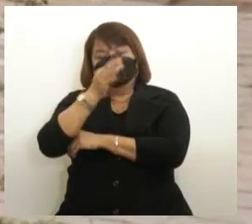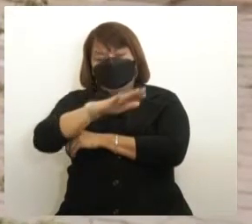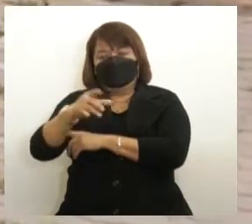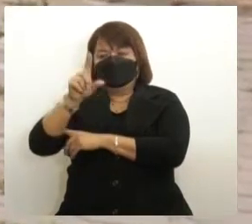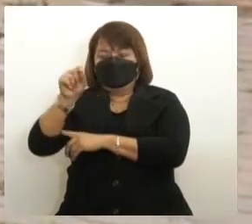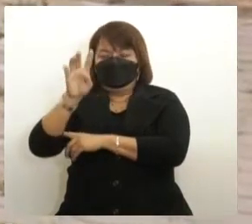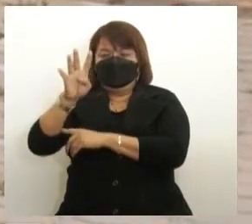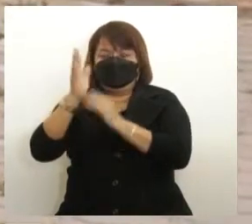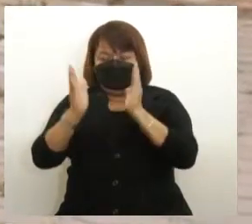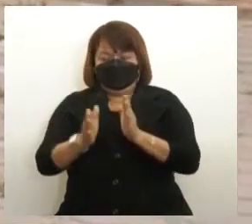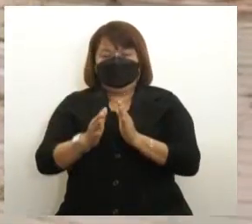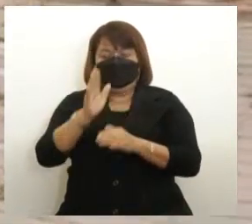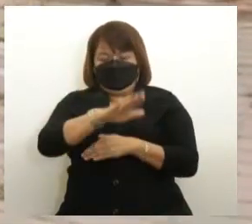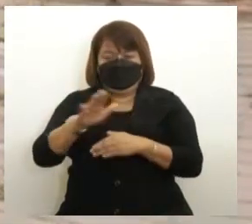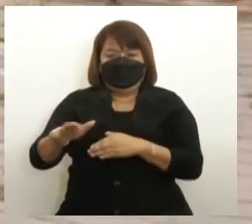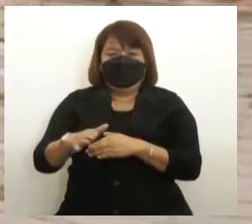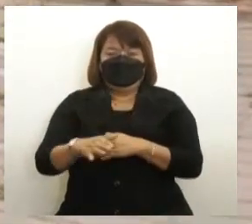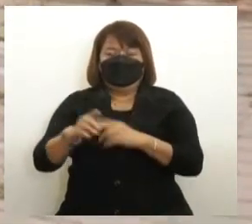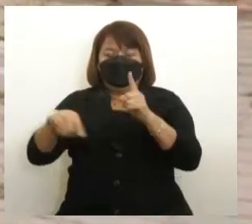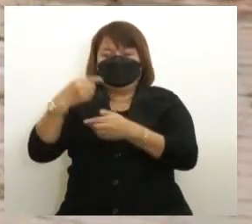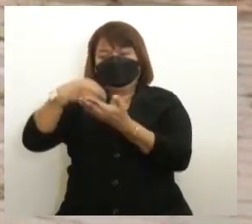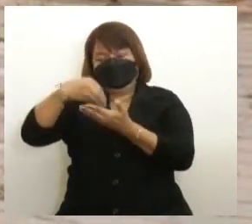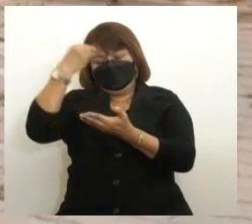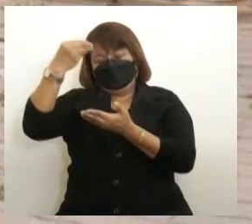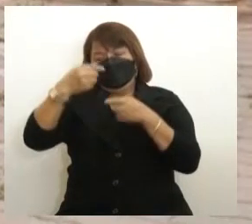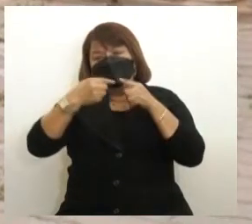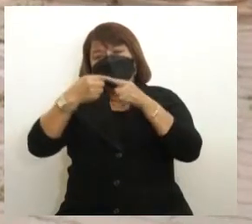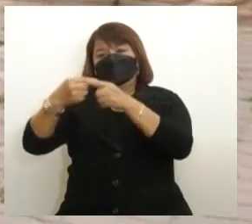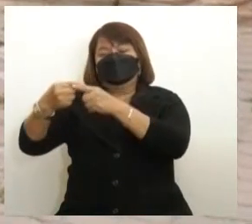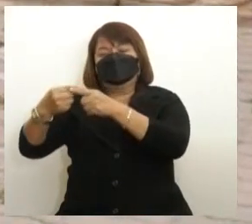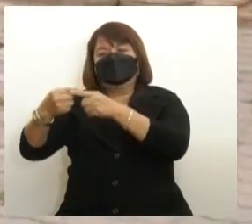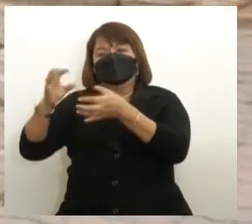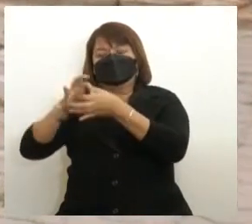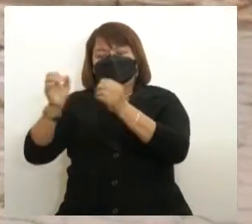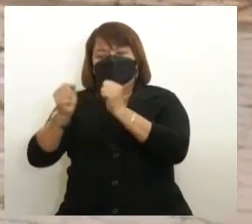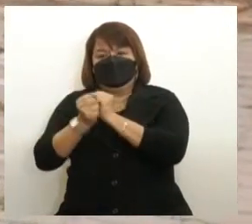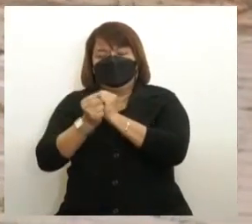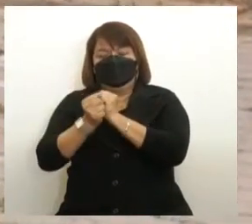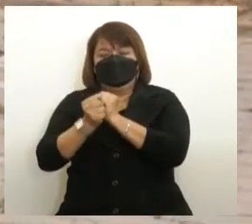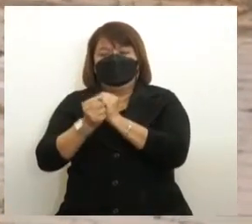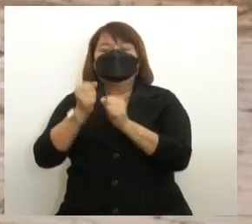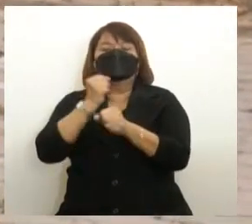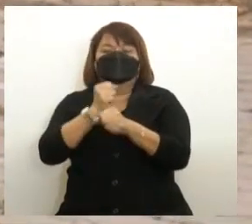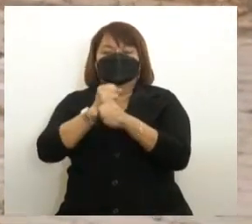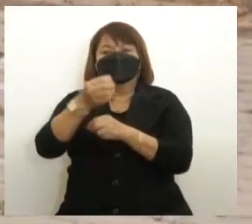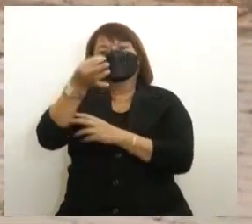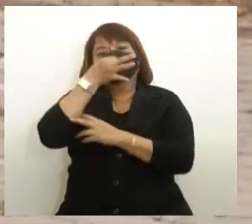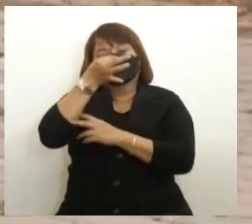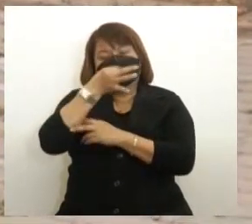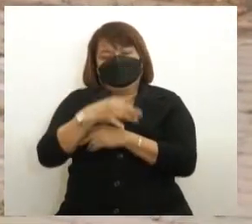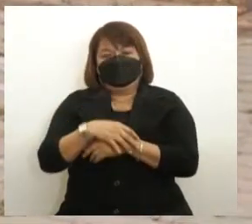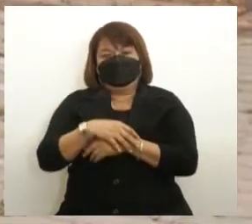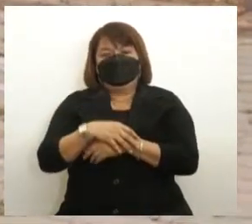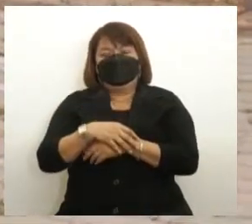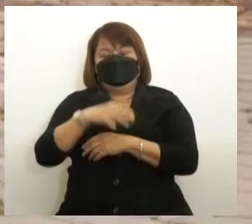24คนเป็นนักเรียนที่ไปเรียนต่อทางด้านที่เรียกว่าการประกอบอาชีพนะครับเพราะว่าเป็